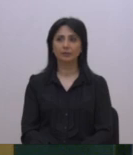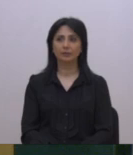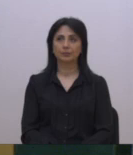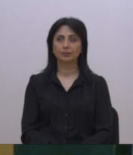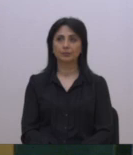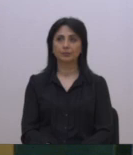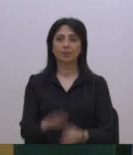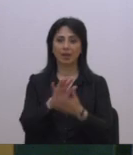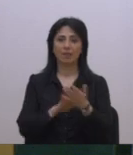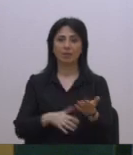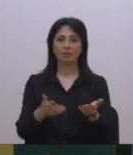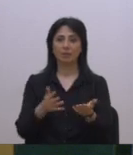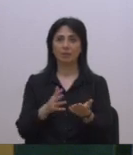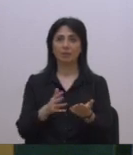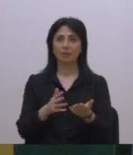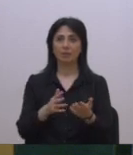კი ბატონო, გავაგრძელოთ, გავაგრძელოთ.